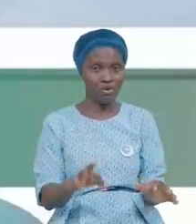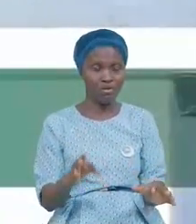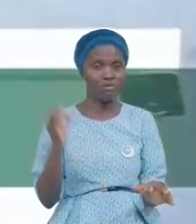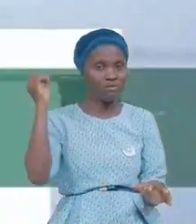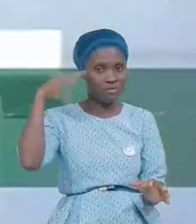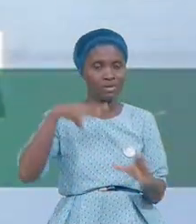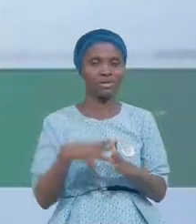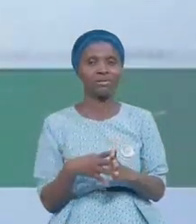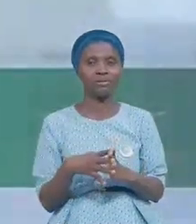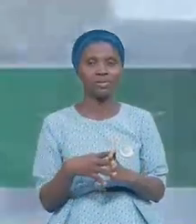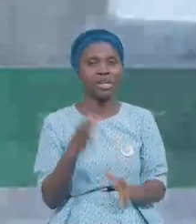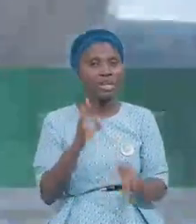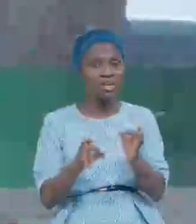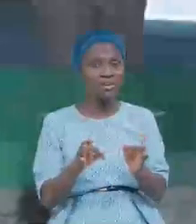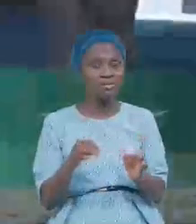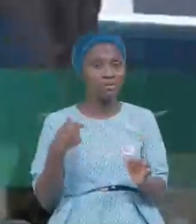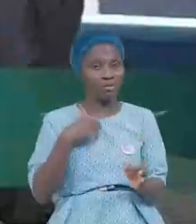nous savons que